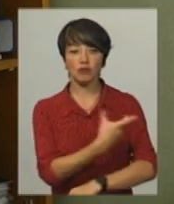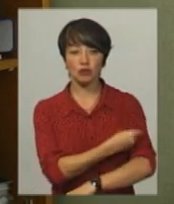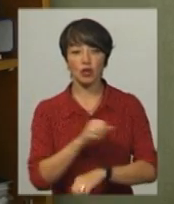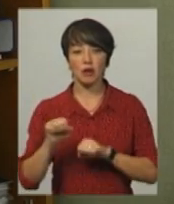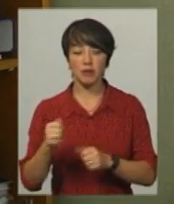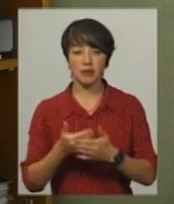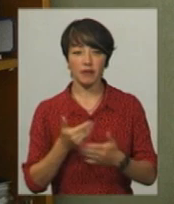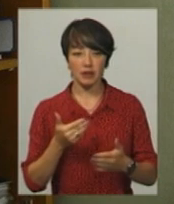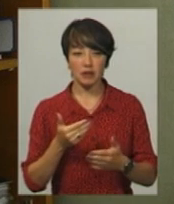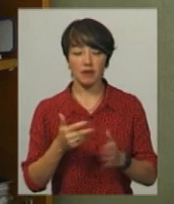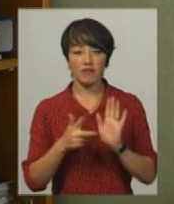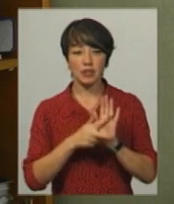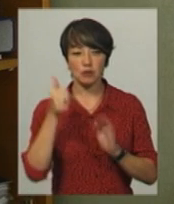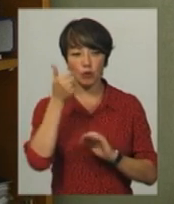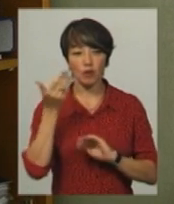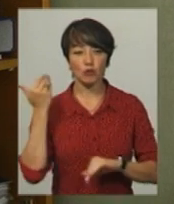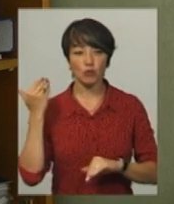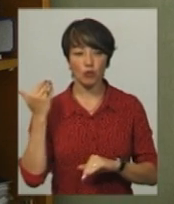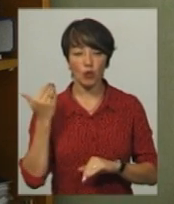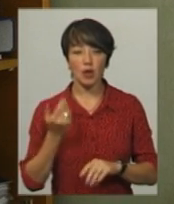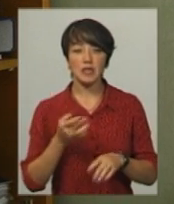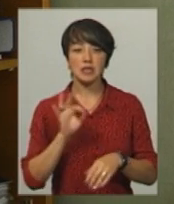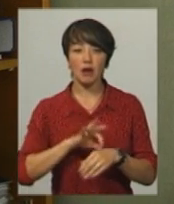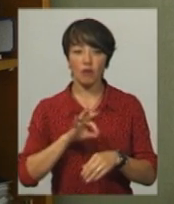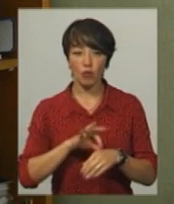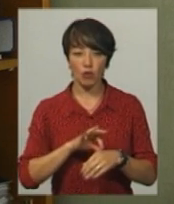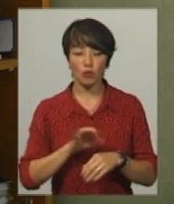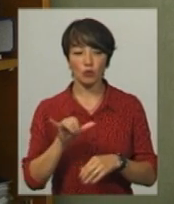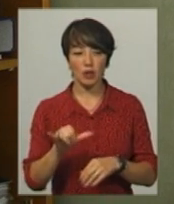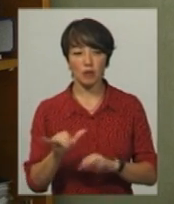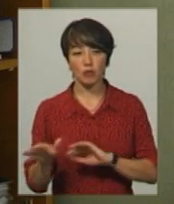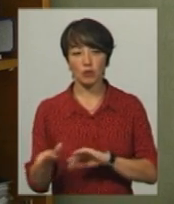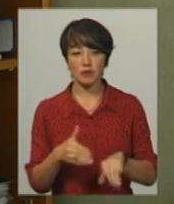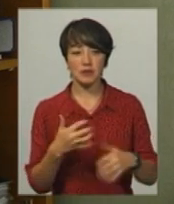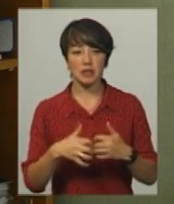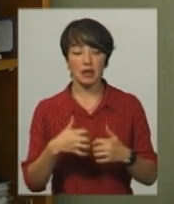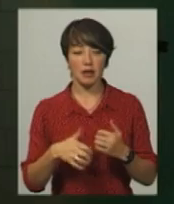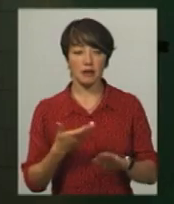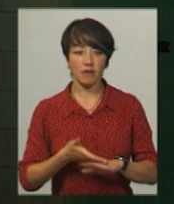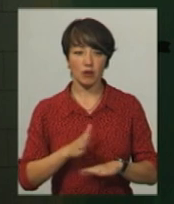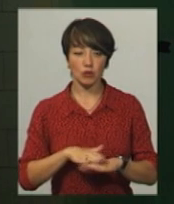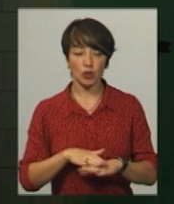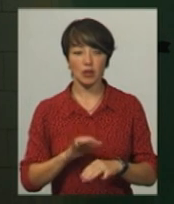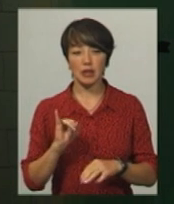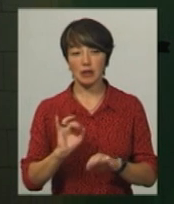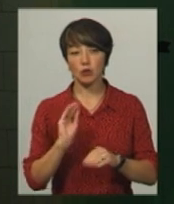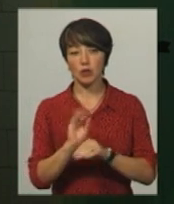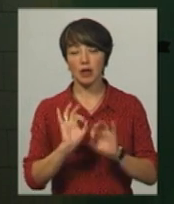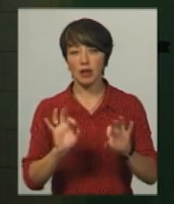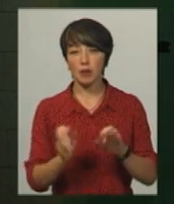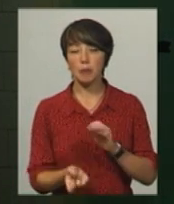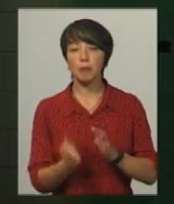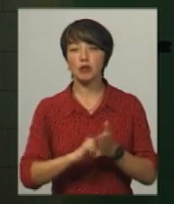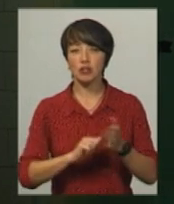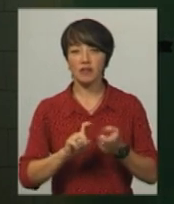дифтерії 8 років тому, тому захворювання в неї протікає в середній важкості. І додає, джерелом інфекції